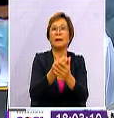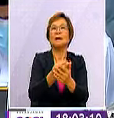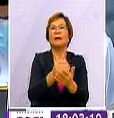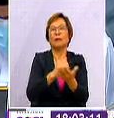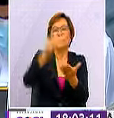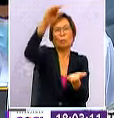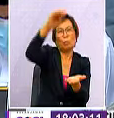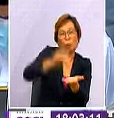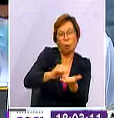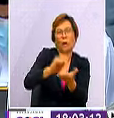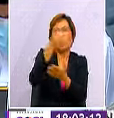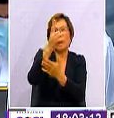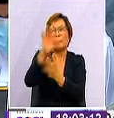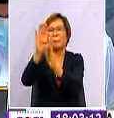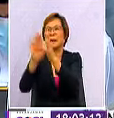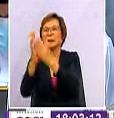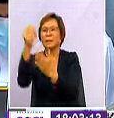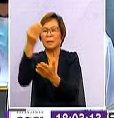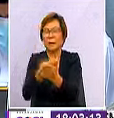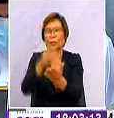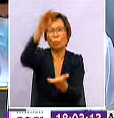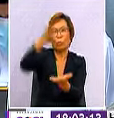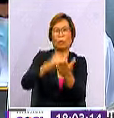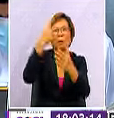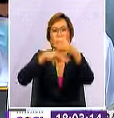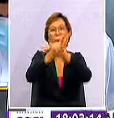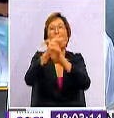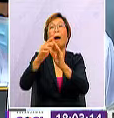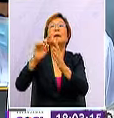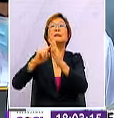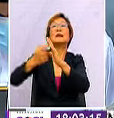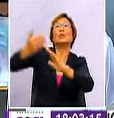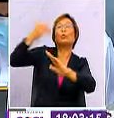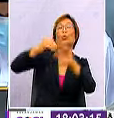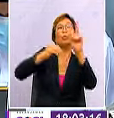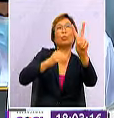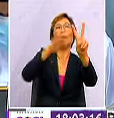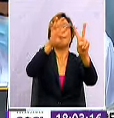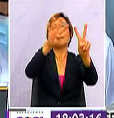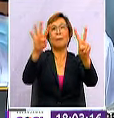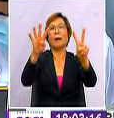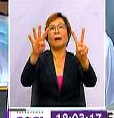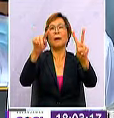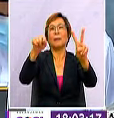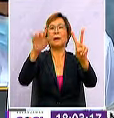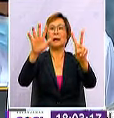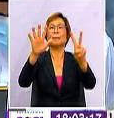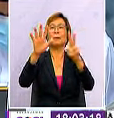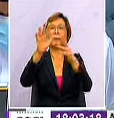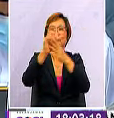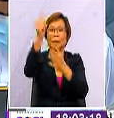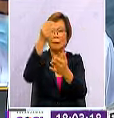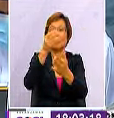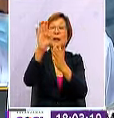iaitu pengurangan hampir RM18 bilion daripada unjuran asal sebanyak RM244.5